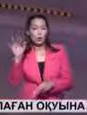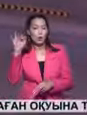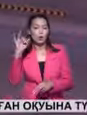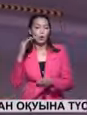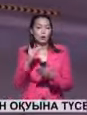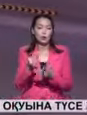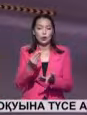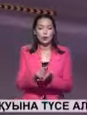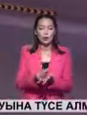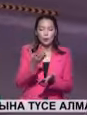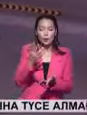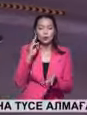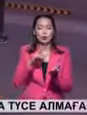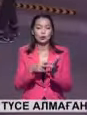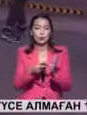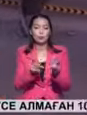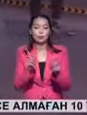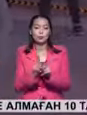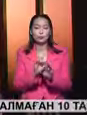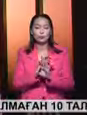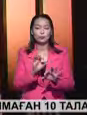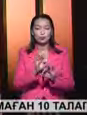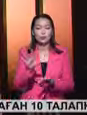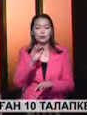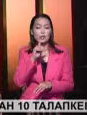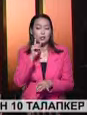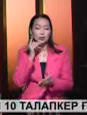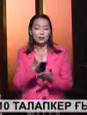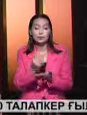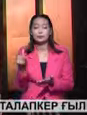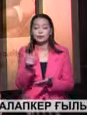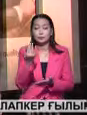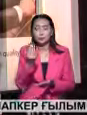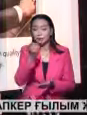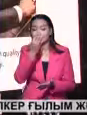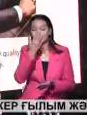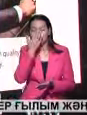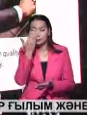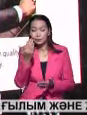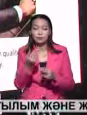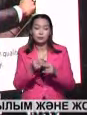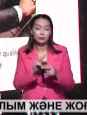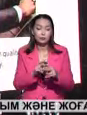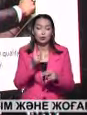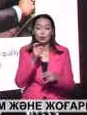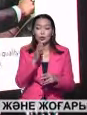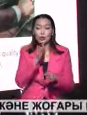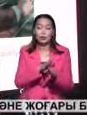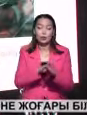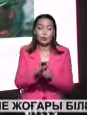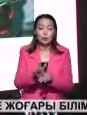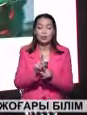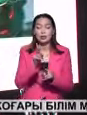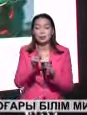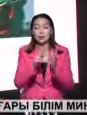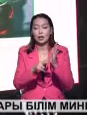оның құндылықтары мен жоспарлары туралы айтатын заттар бар. Бір қызығы, олар жапондық алпауыт 100 жасқа толған